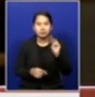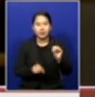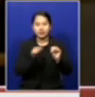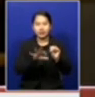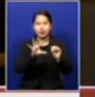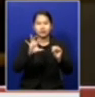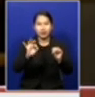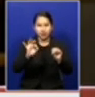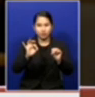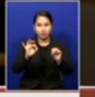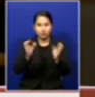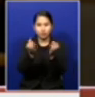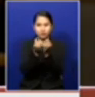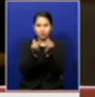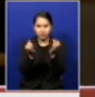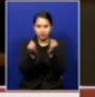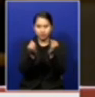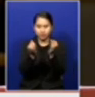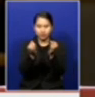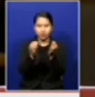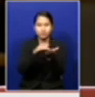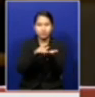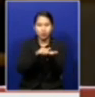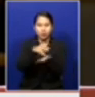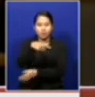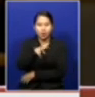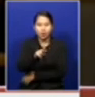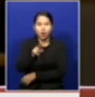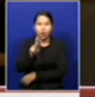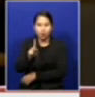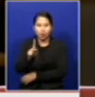การแผ่นดินในสถานการณ์ฉุกเฉิน